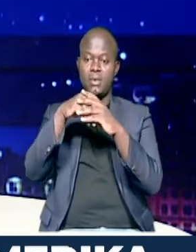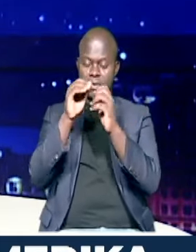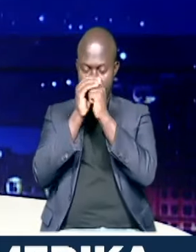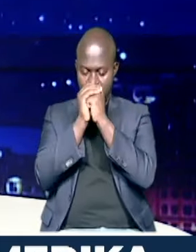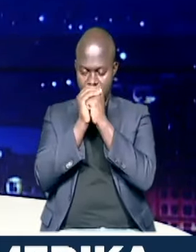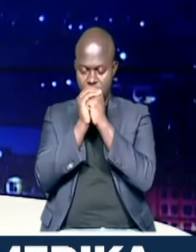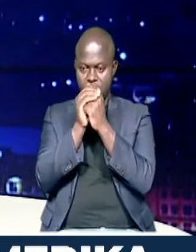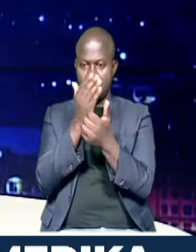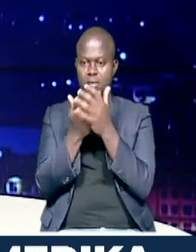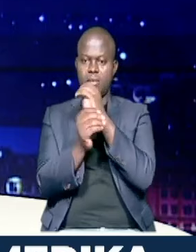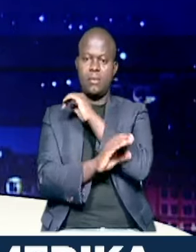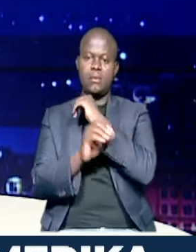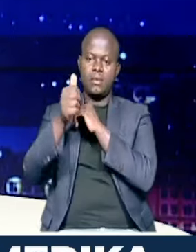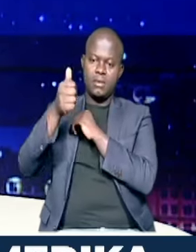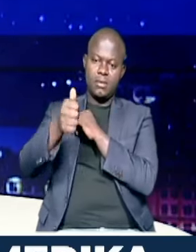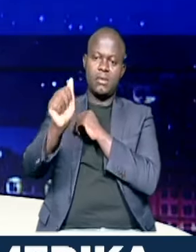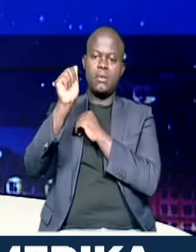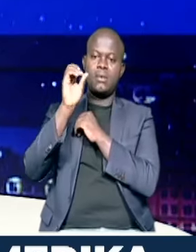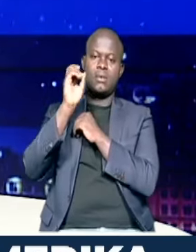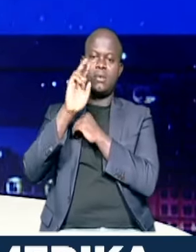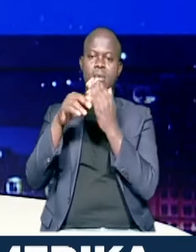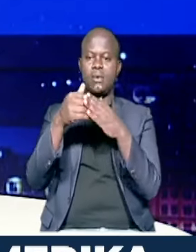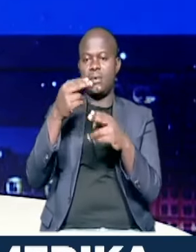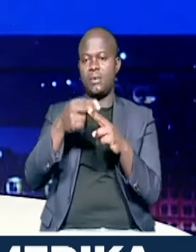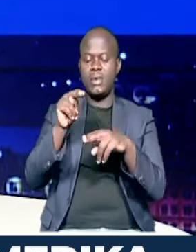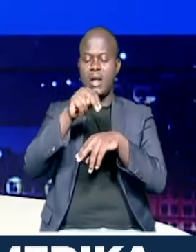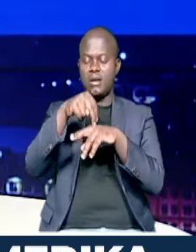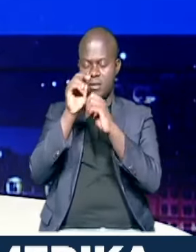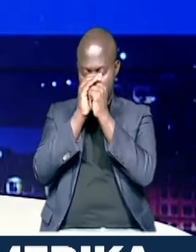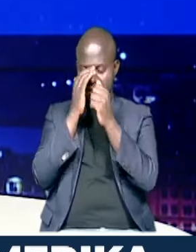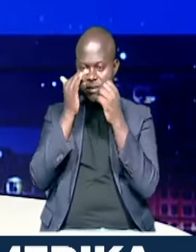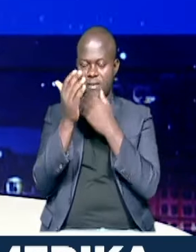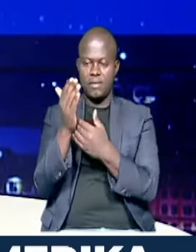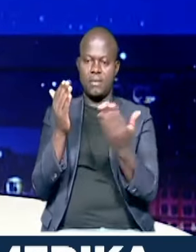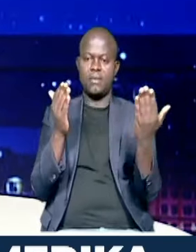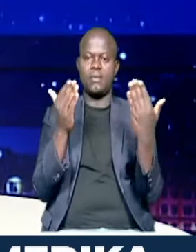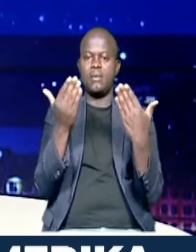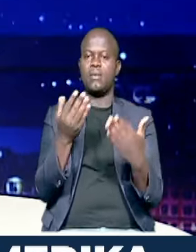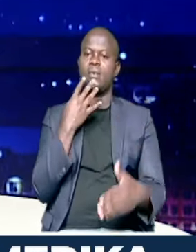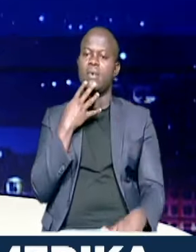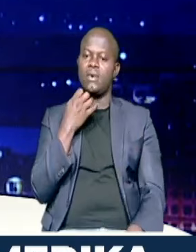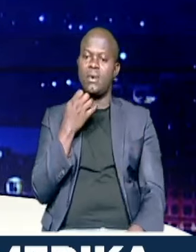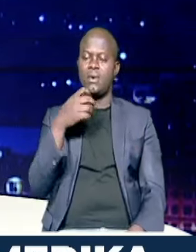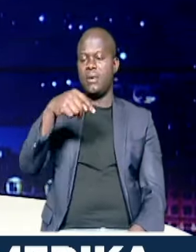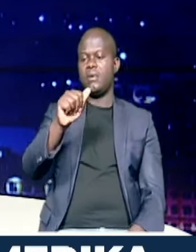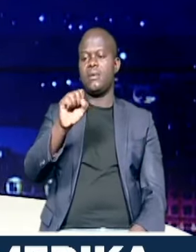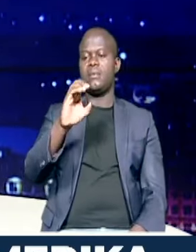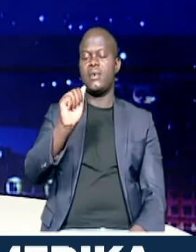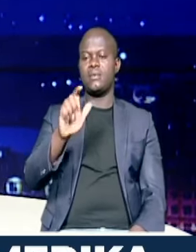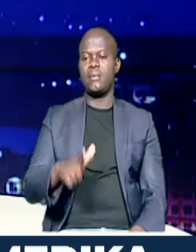amasengesho yo gusabira icyo gihugu cyangwa se azwi nka National Prayer Breakfast kuri uyu wa kane Pasco